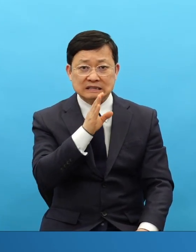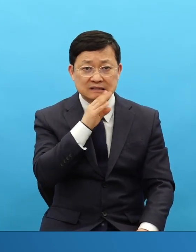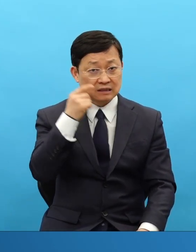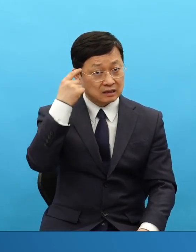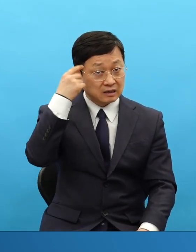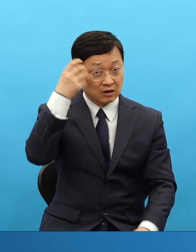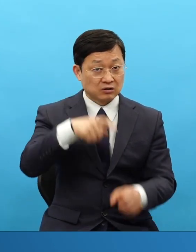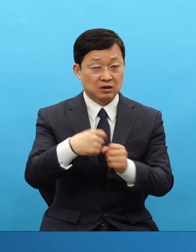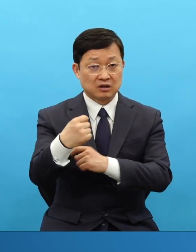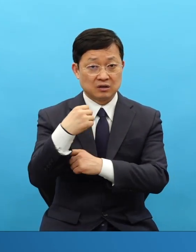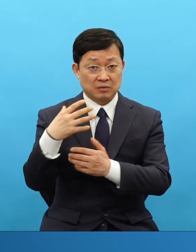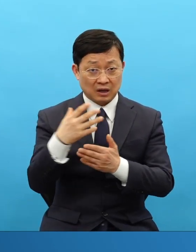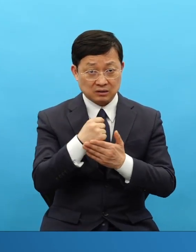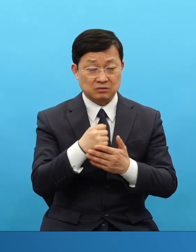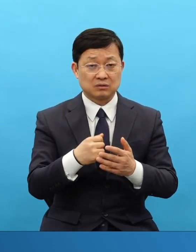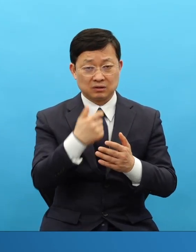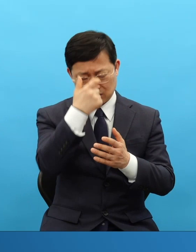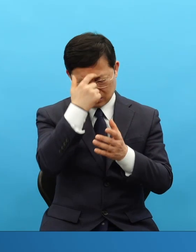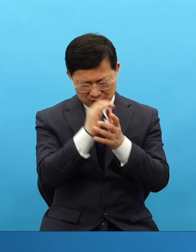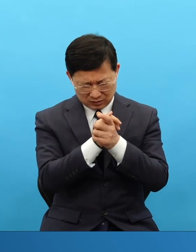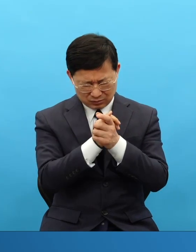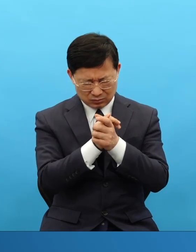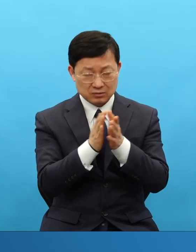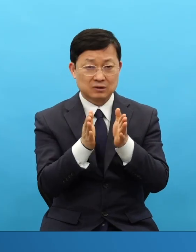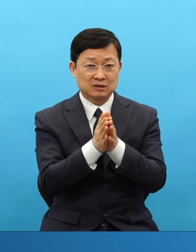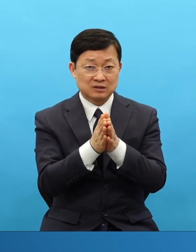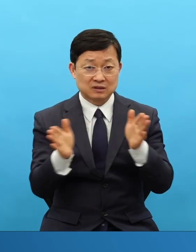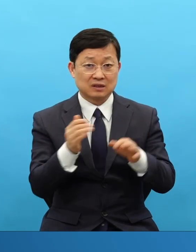힘 가지고 기도가 시작되어야 됩니다